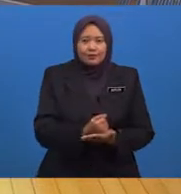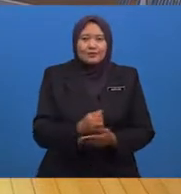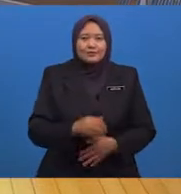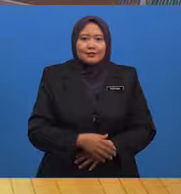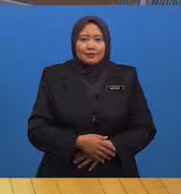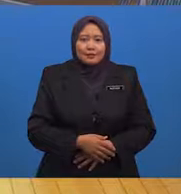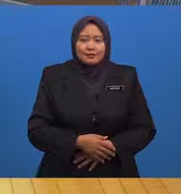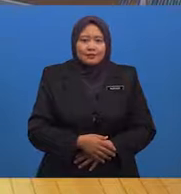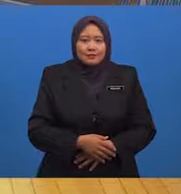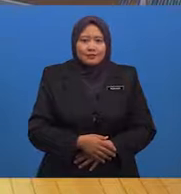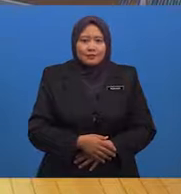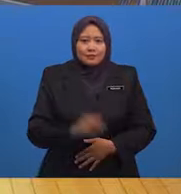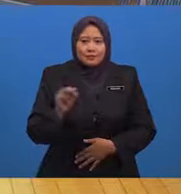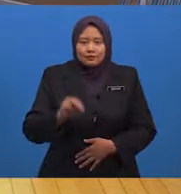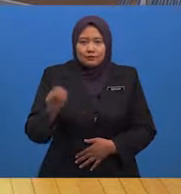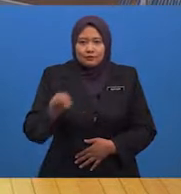Murid-murid yang cikgu kasihi,